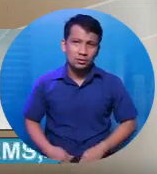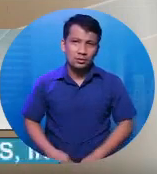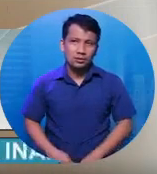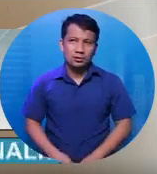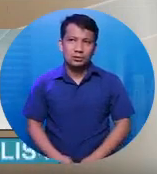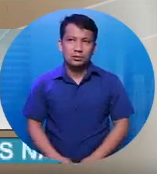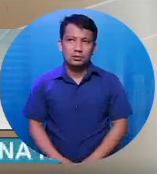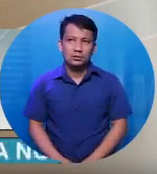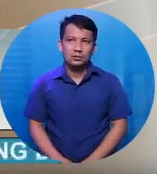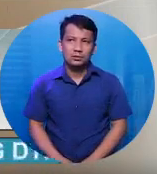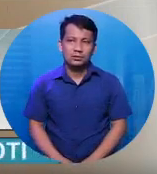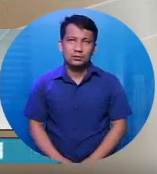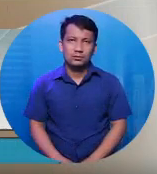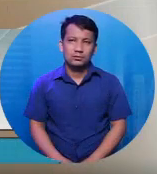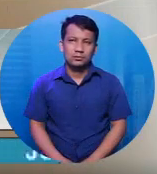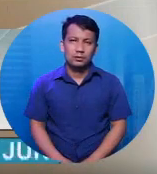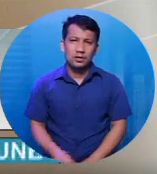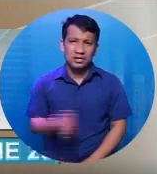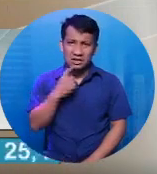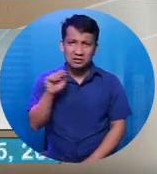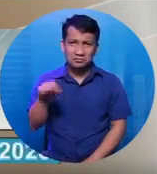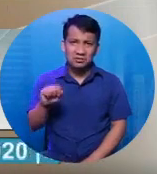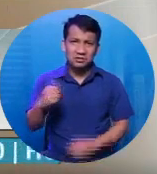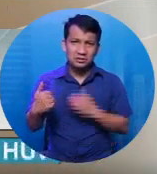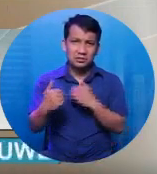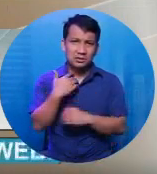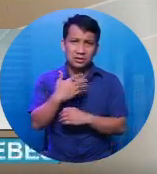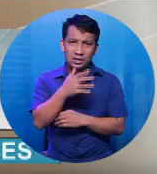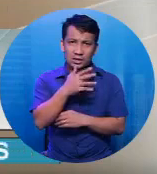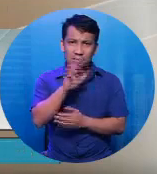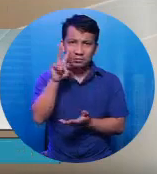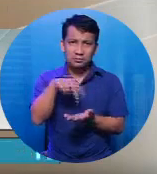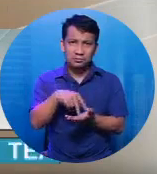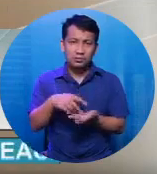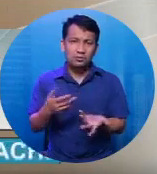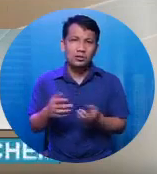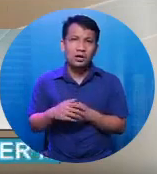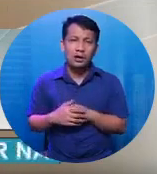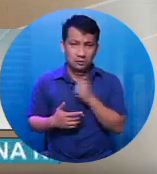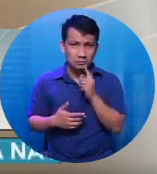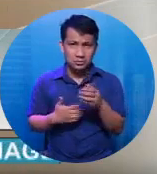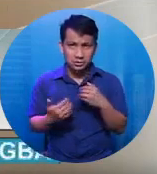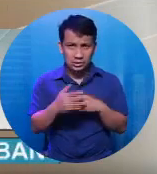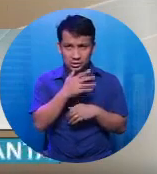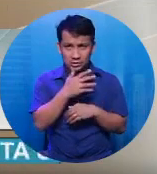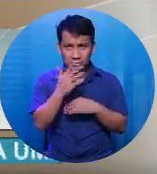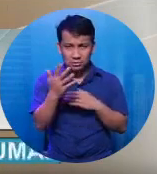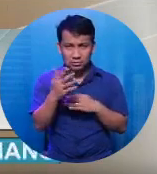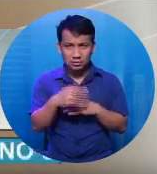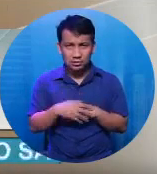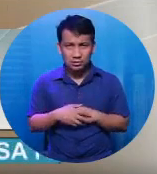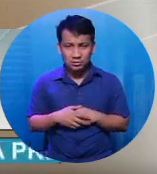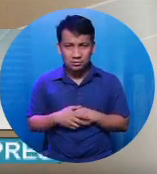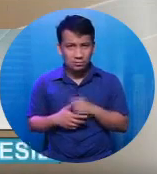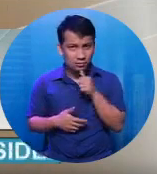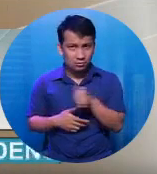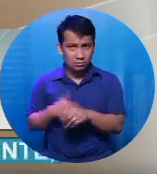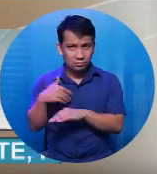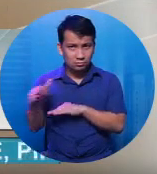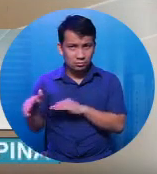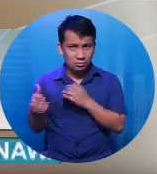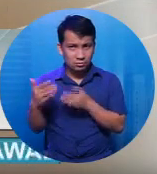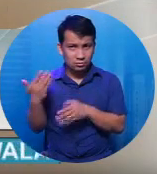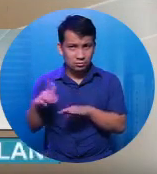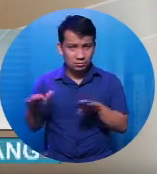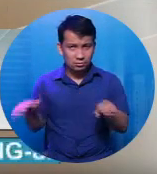Yung totoo. Oo, tapos, nagpadala yung mama ko sa akin ng 2000. Yun po yung rason. Tapos sabi niya, hindi ako nagpapadala sa mga